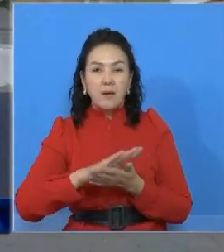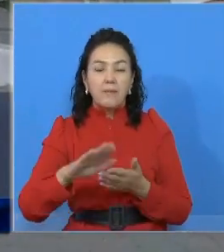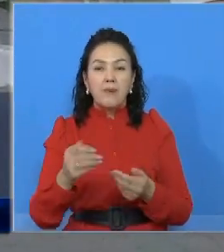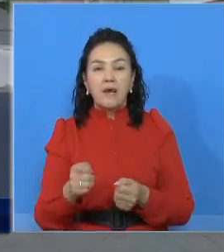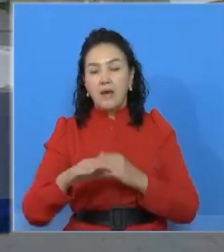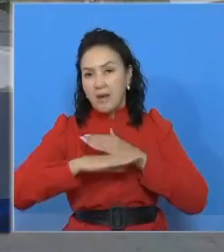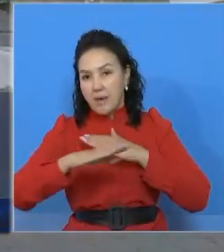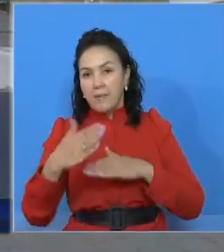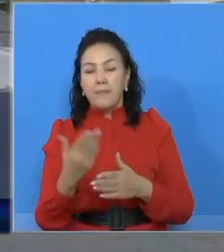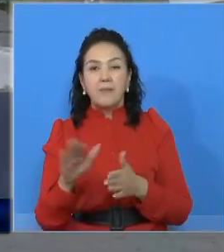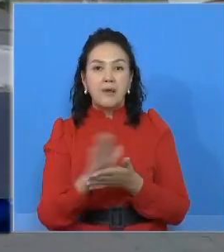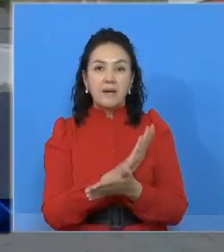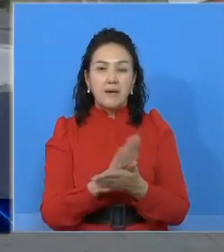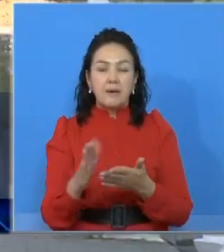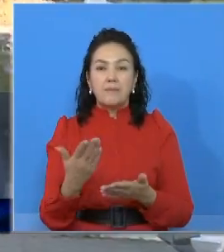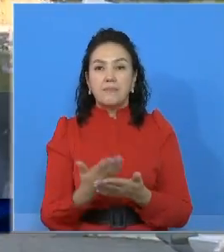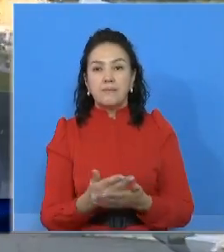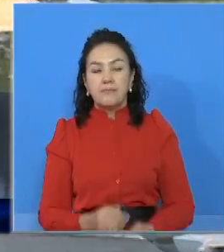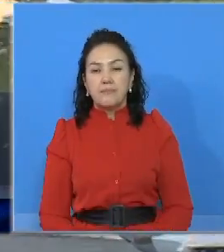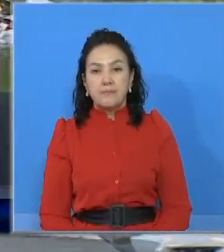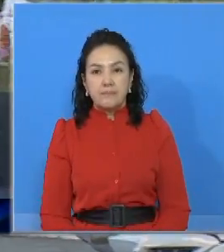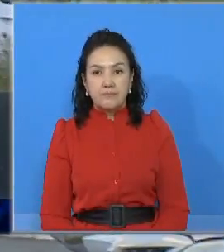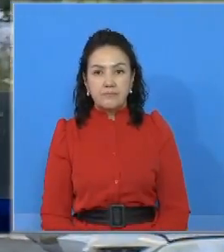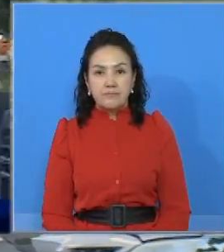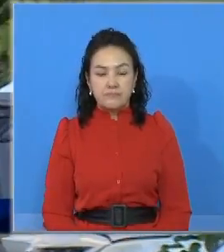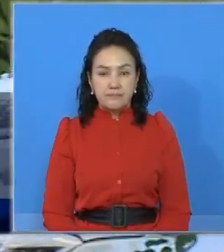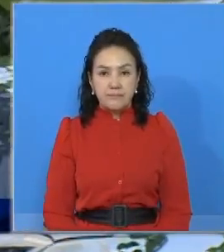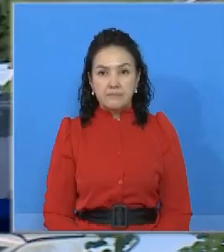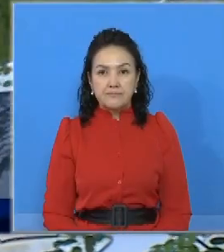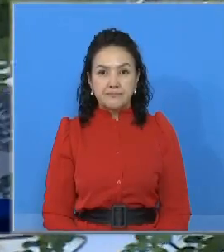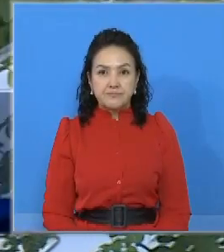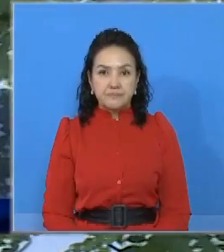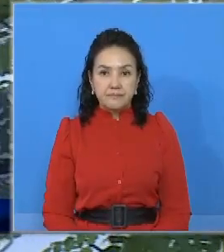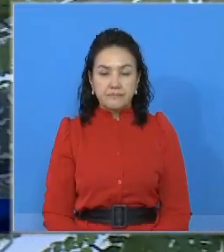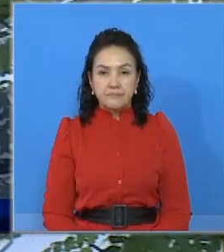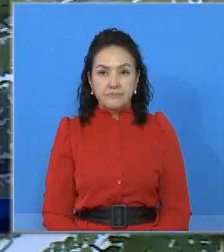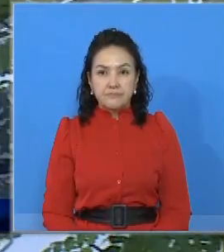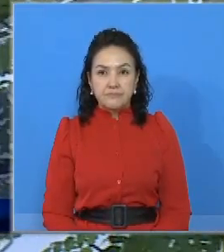будет принимать габаритный мусор бесплатно. Зарина Удбанова, Руслан Ельтаев, телеканал Актобе.